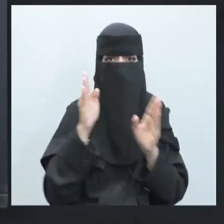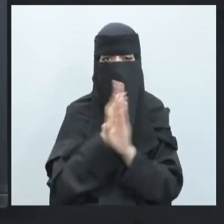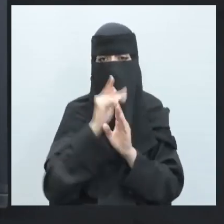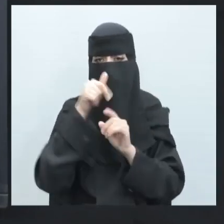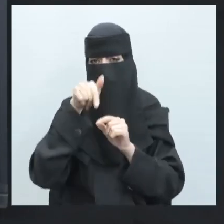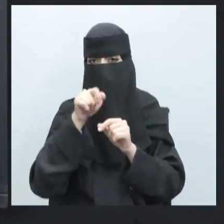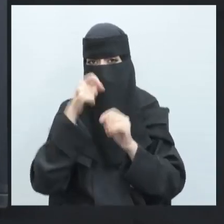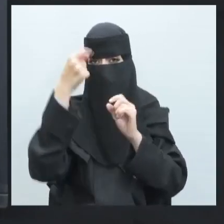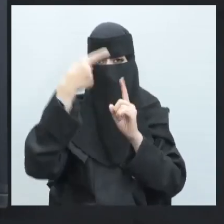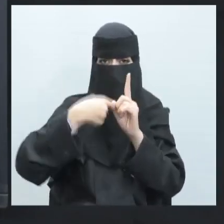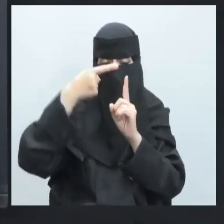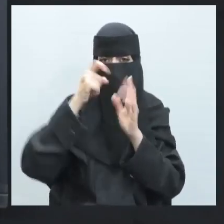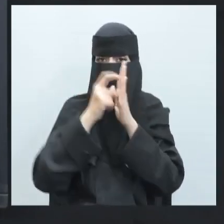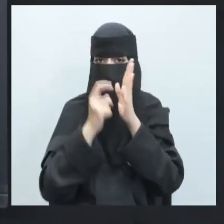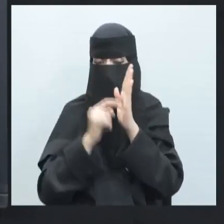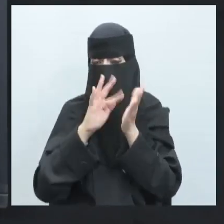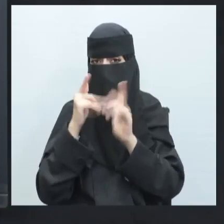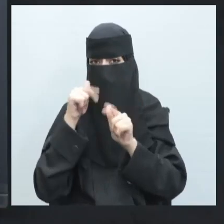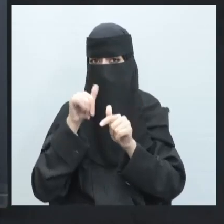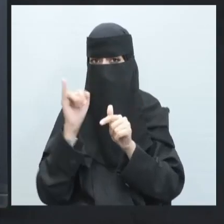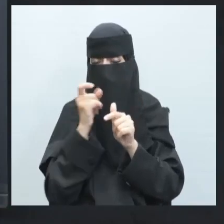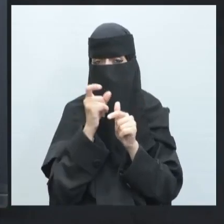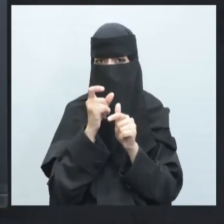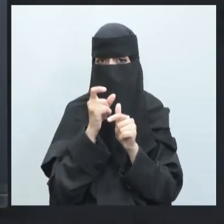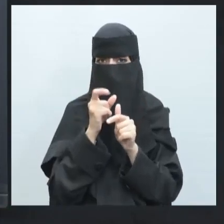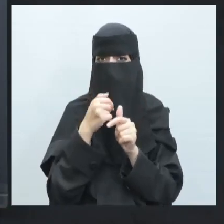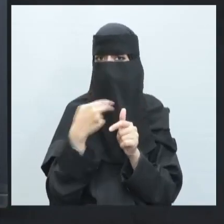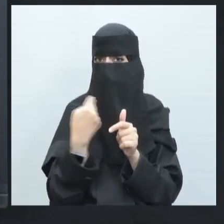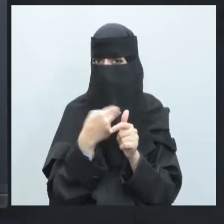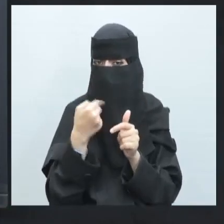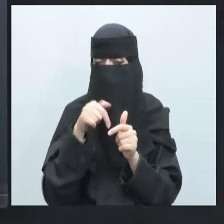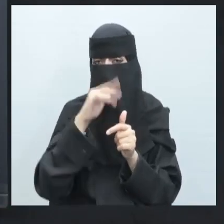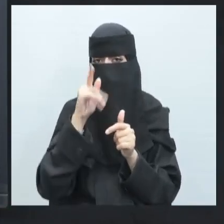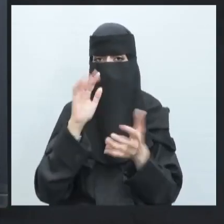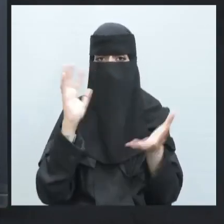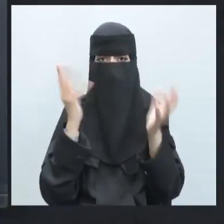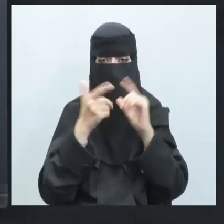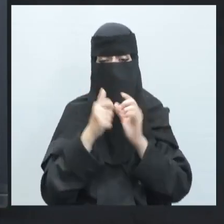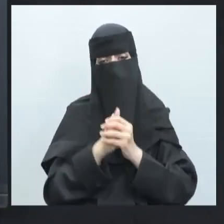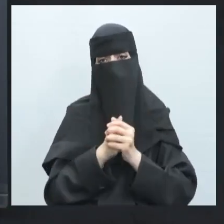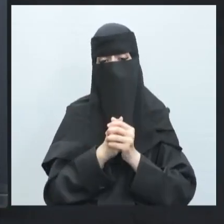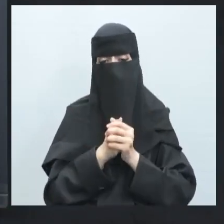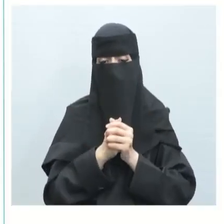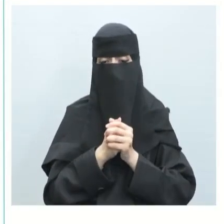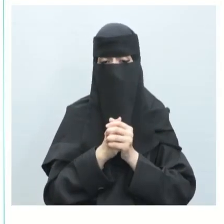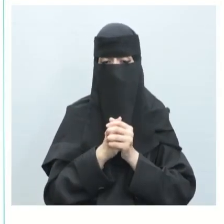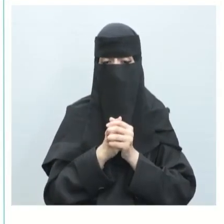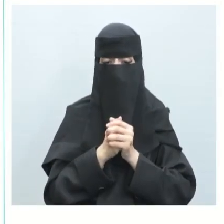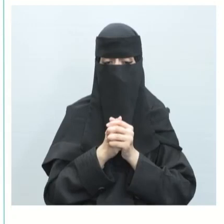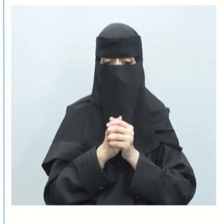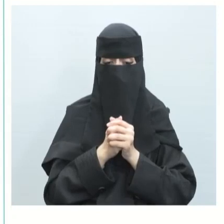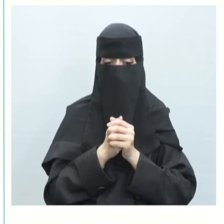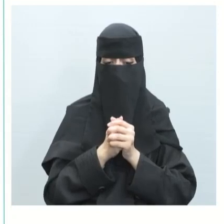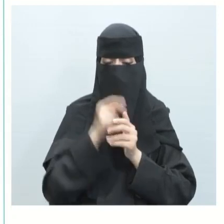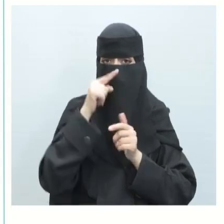مثلا معايير او قوانين مثلا قد يكون من من الحكومه او دوليه او عالميه لذلك مهم جدا